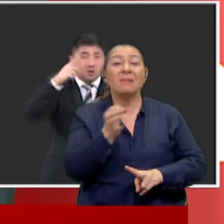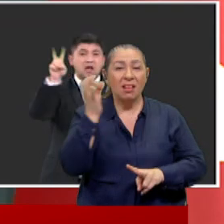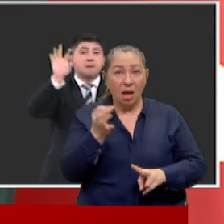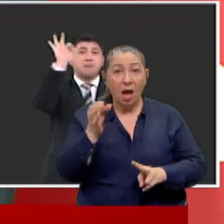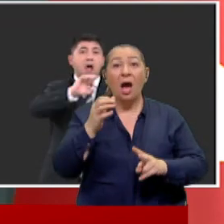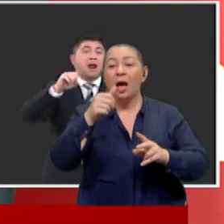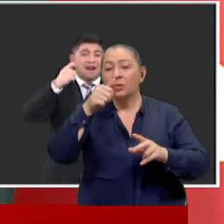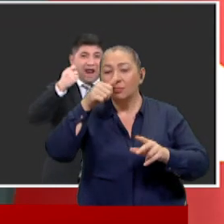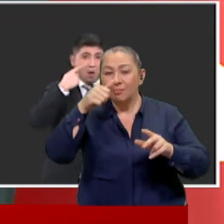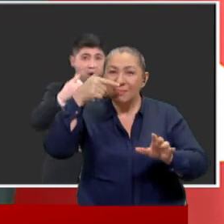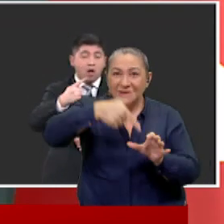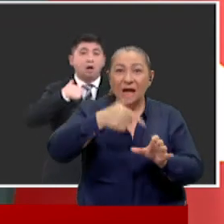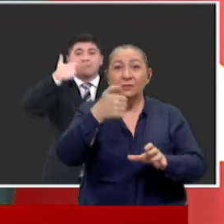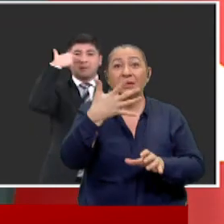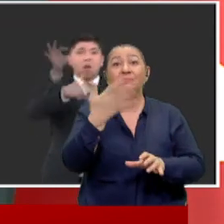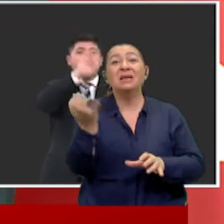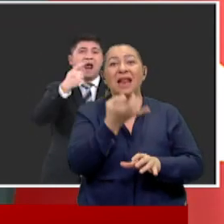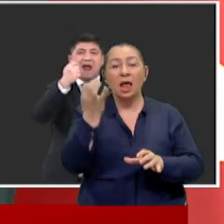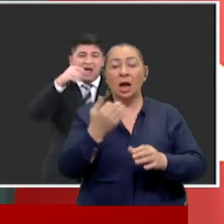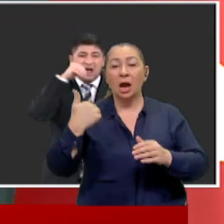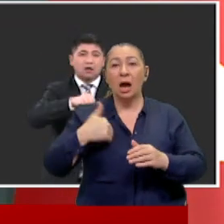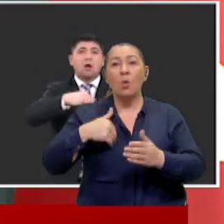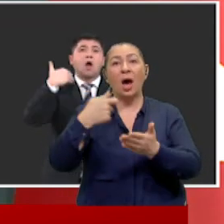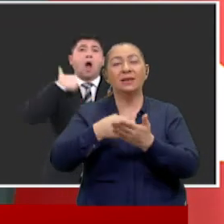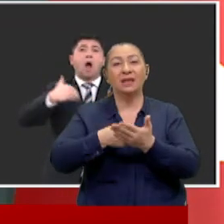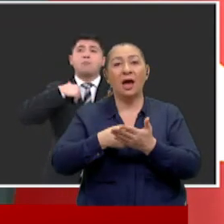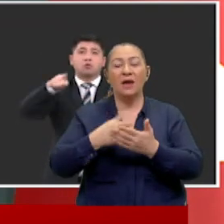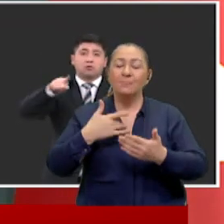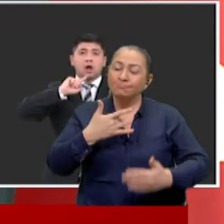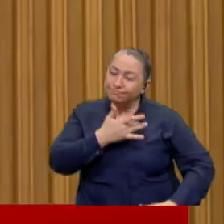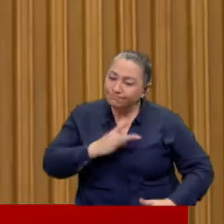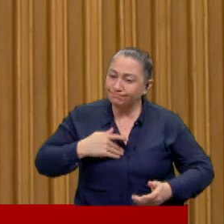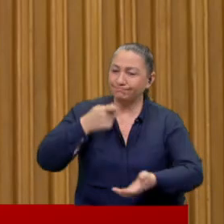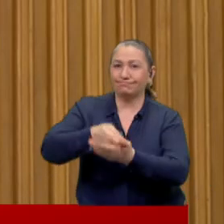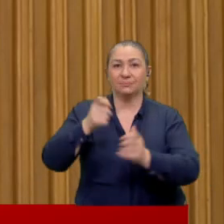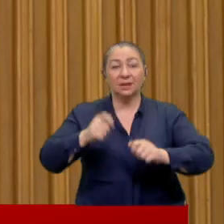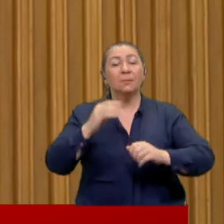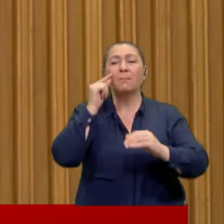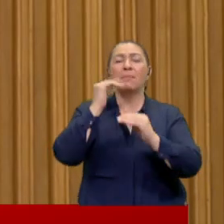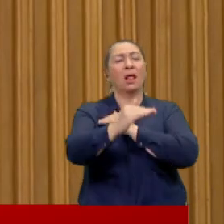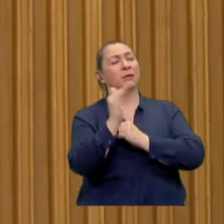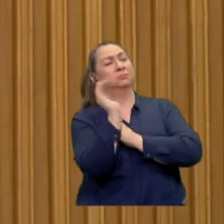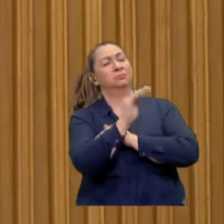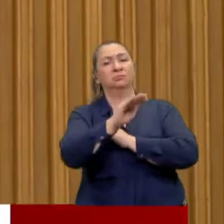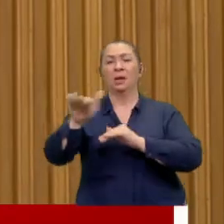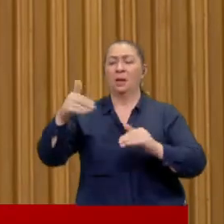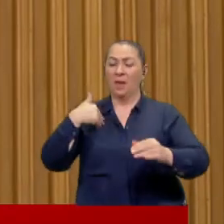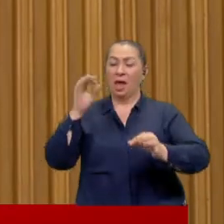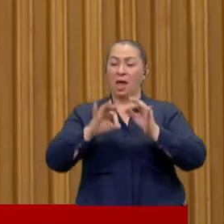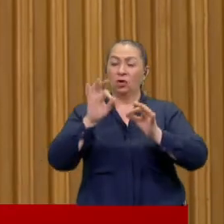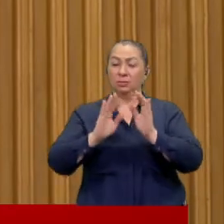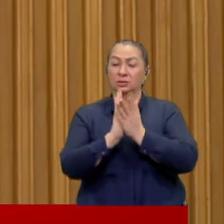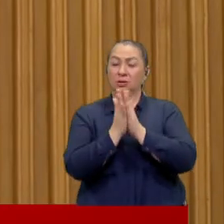milyar alıp akaryakıtta 65 milyar liralık kamu adına fedakarlık yaptık millete döndü dedi ki ben